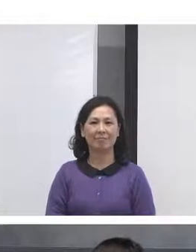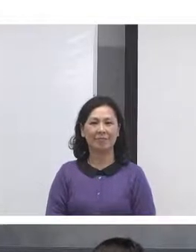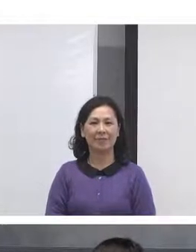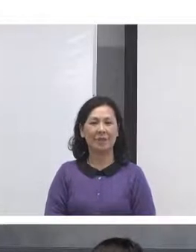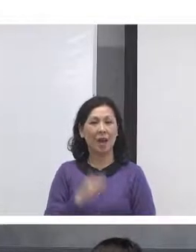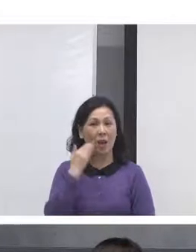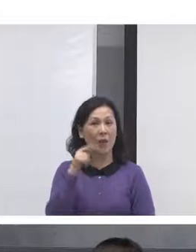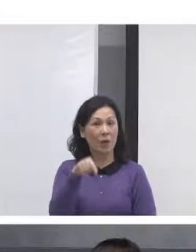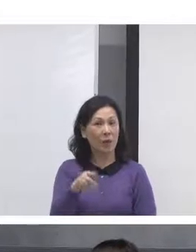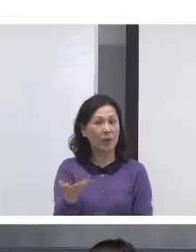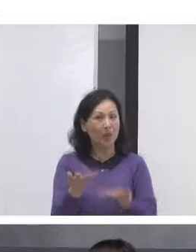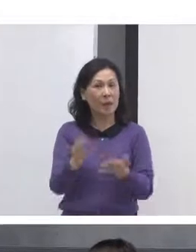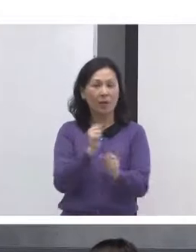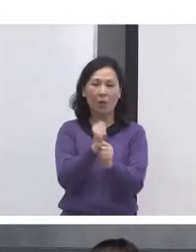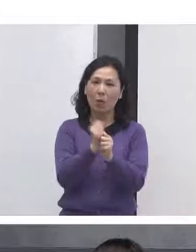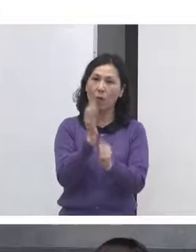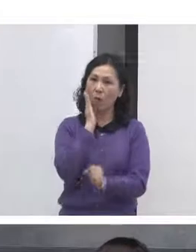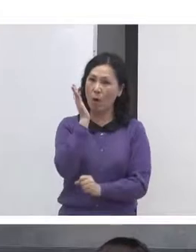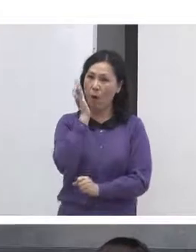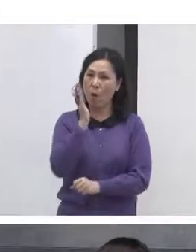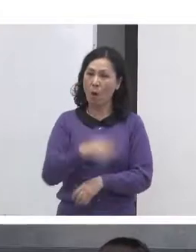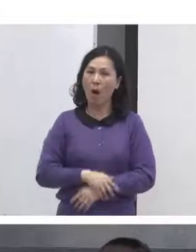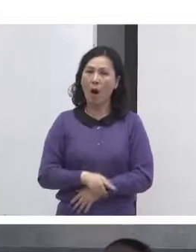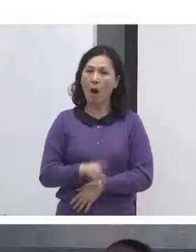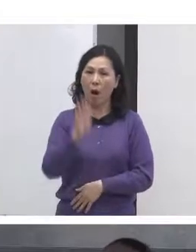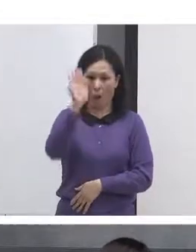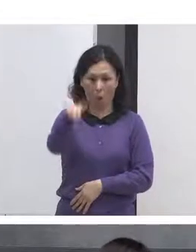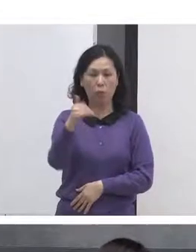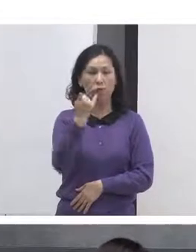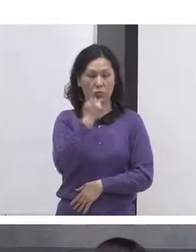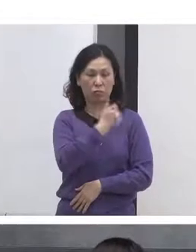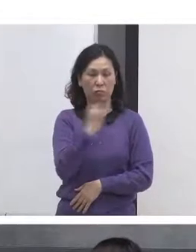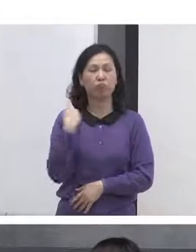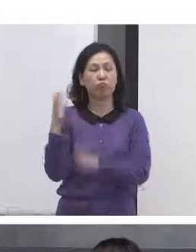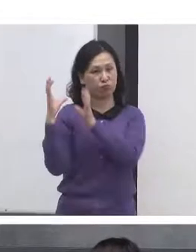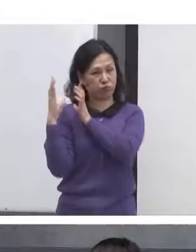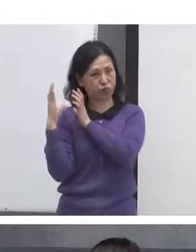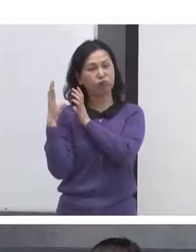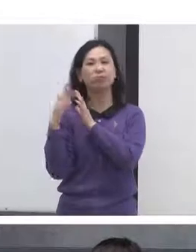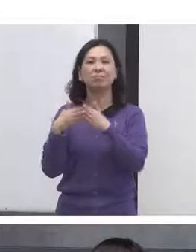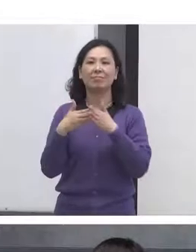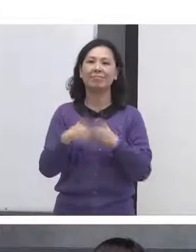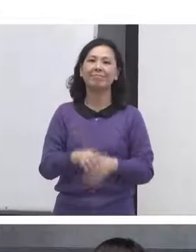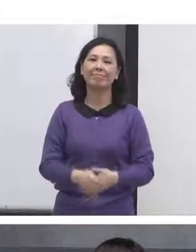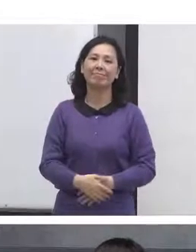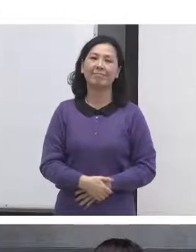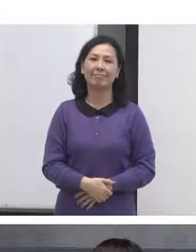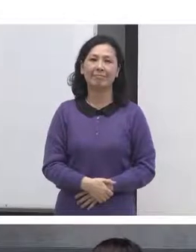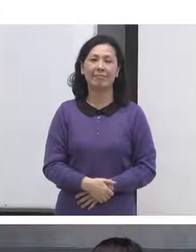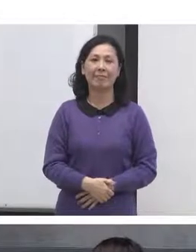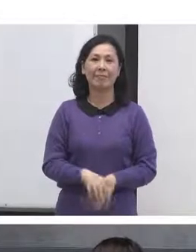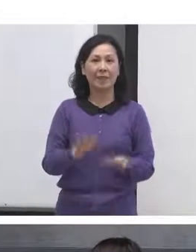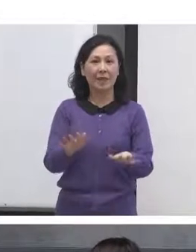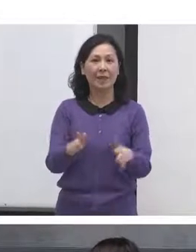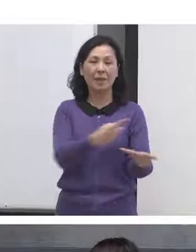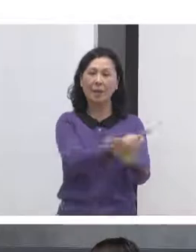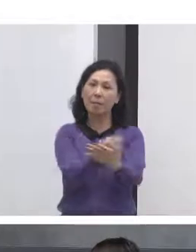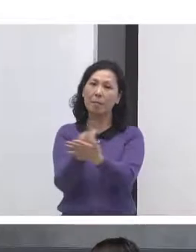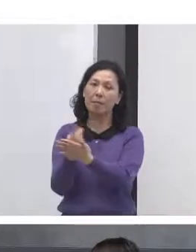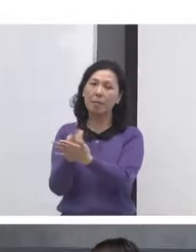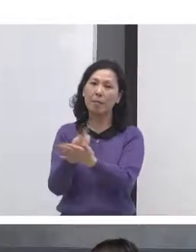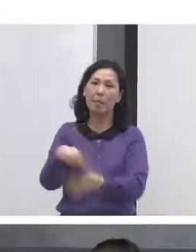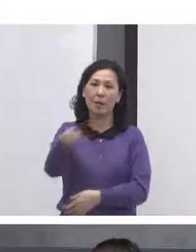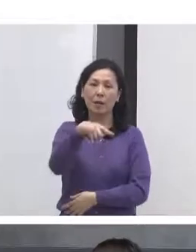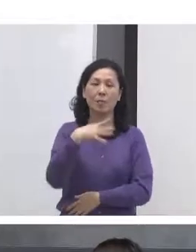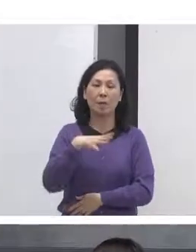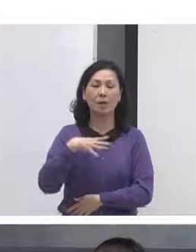件事情做得很顺利，那他就有可能他必须要承担这个责任。因为现在大家都知道这个